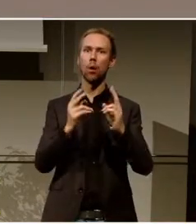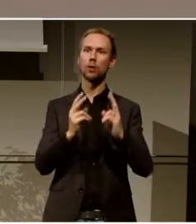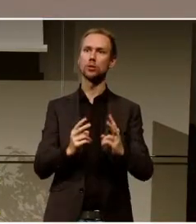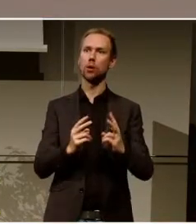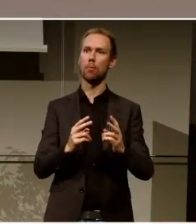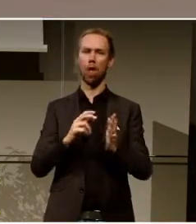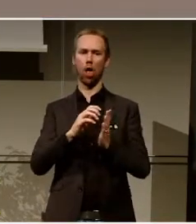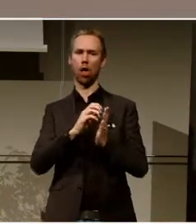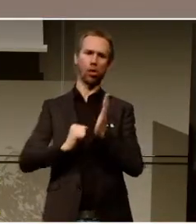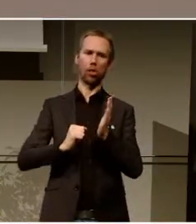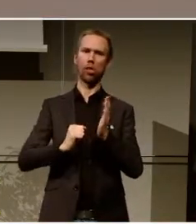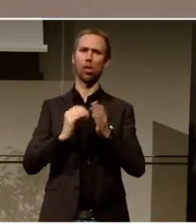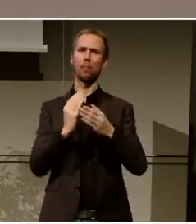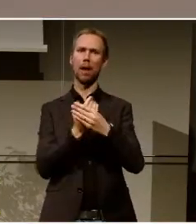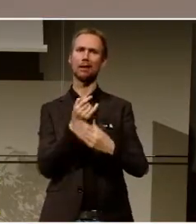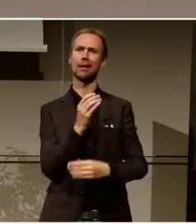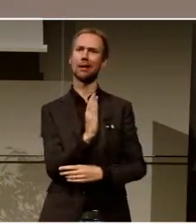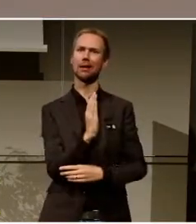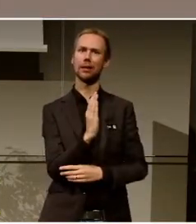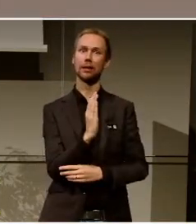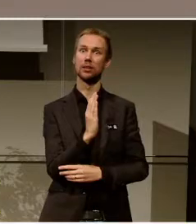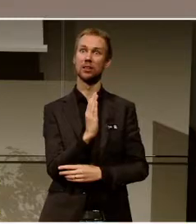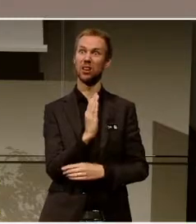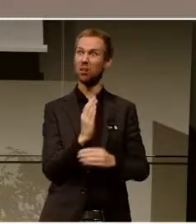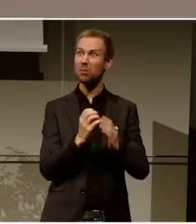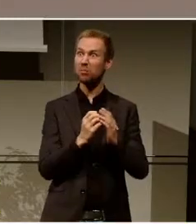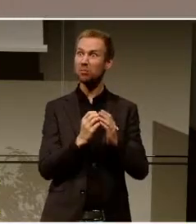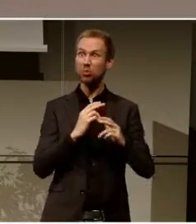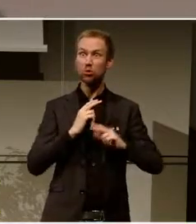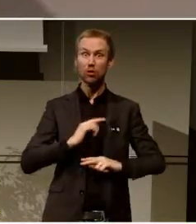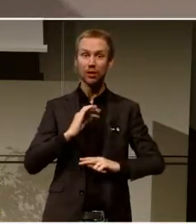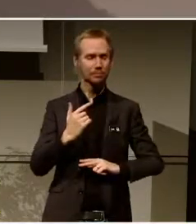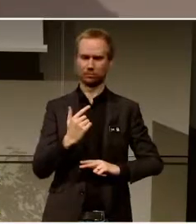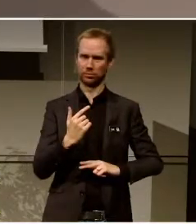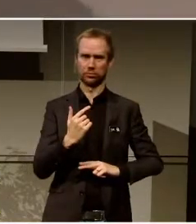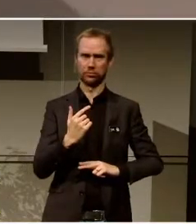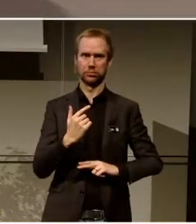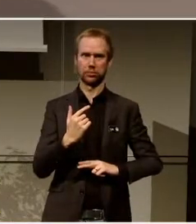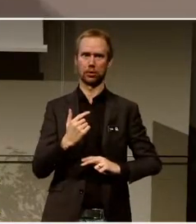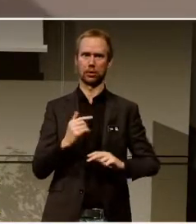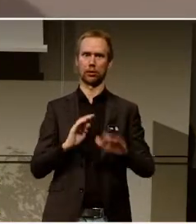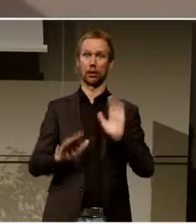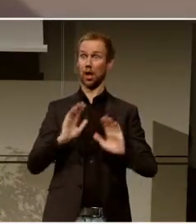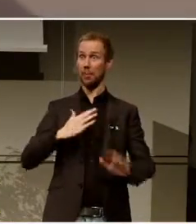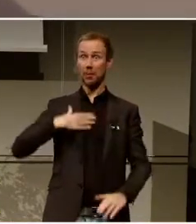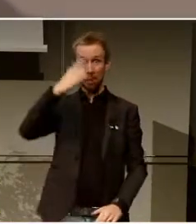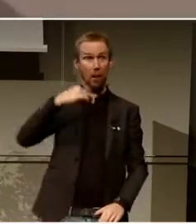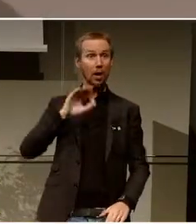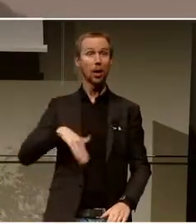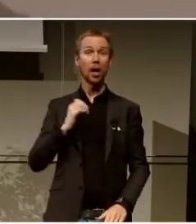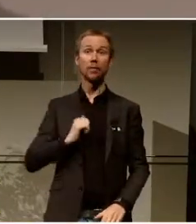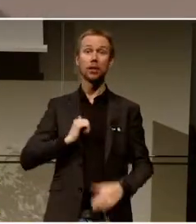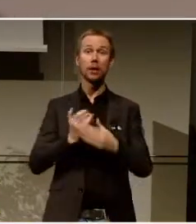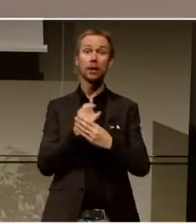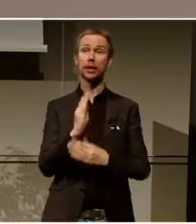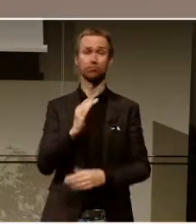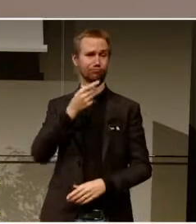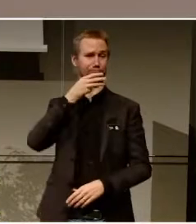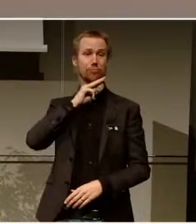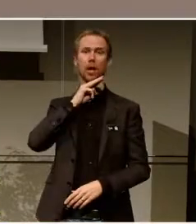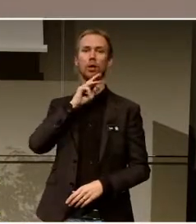utan snarare tvärtom rädsla. Till exempel min pappa som använde bank-ID för några år sedan, han vågar inte göra det